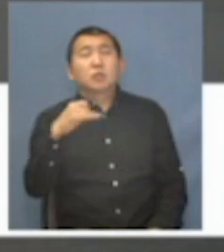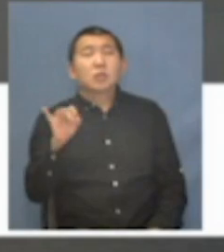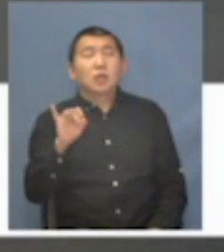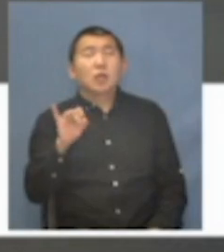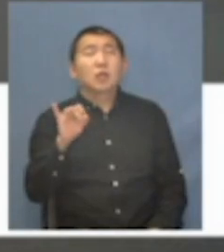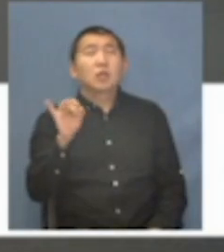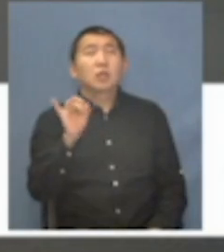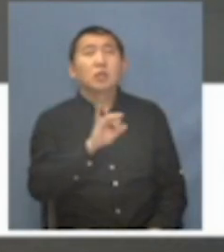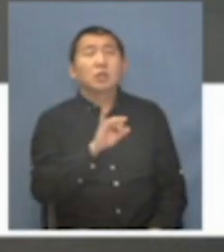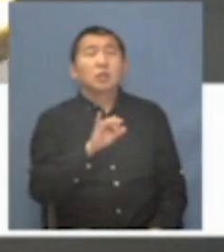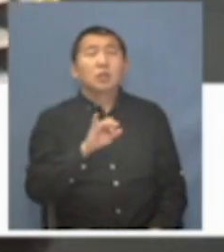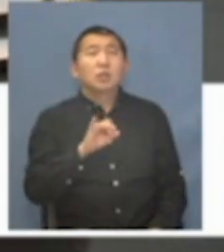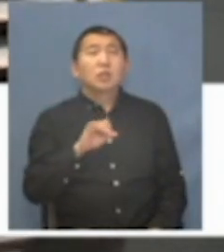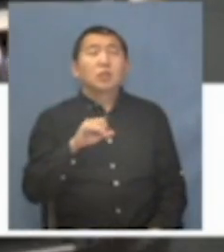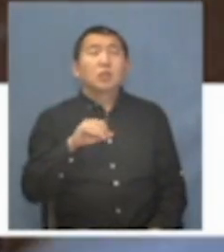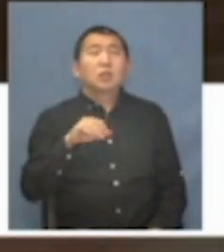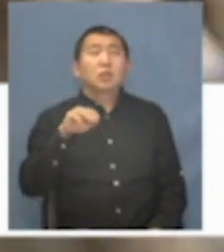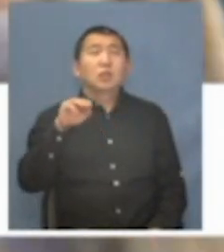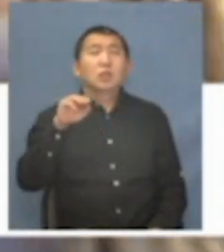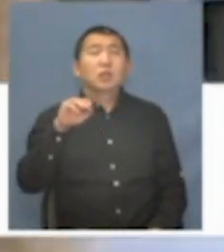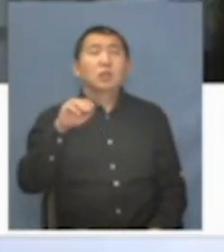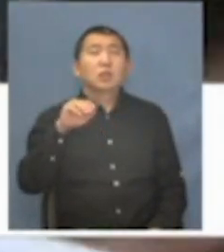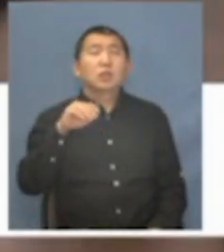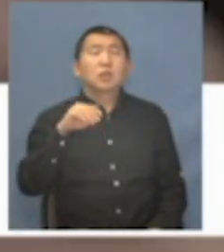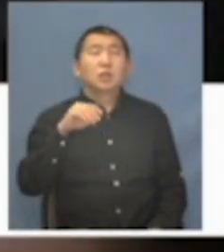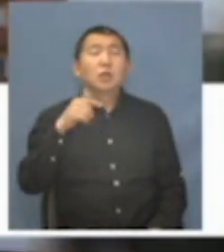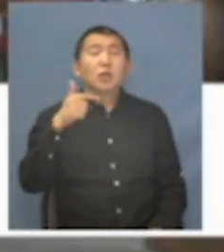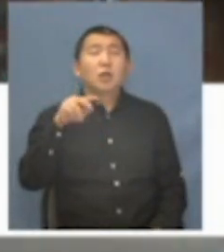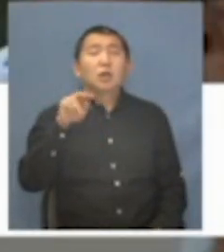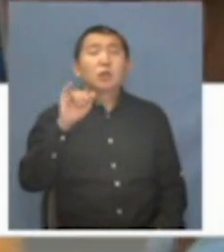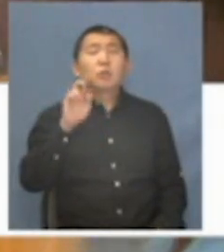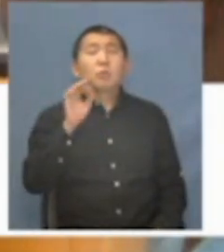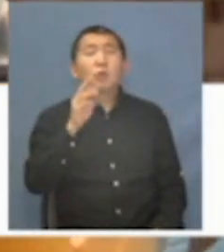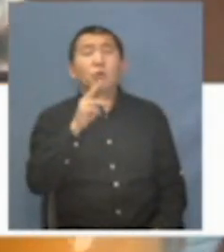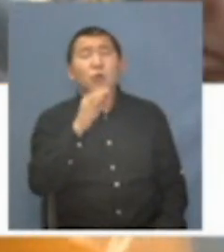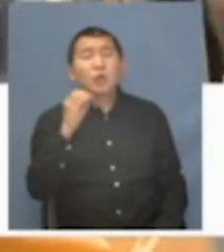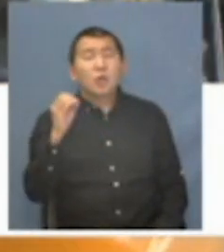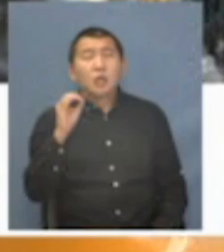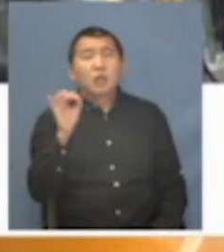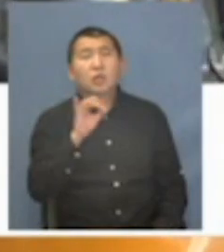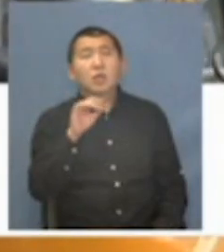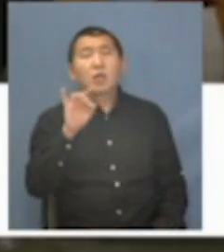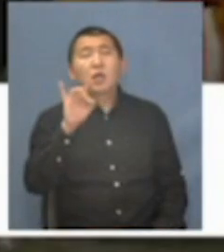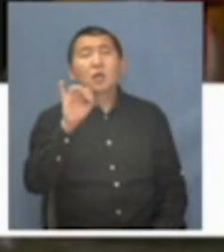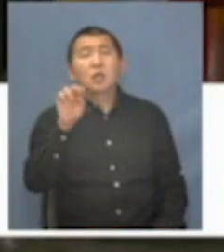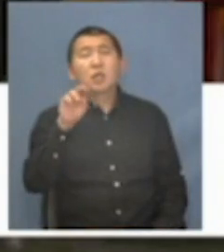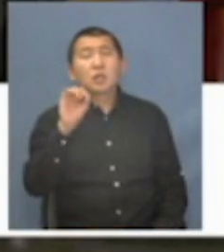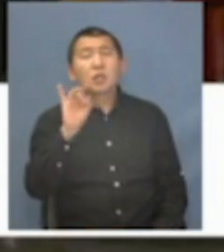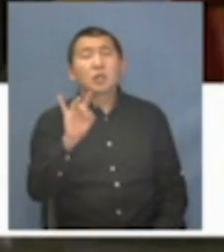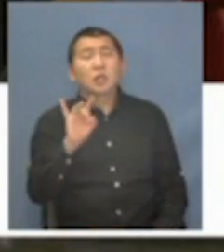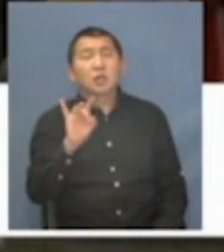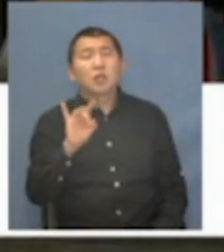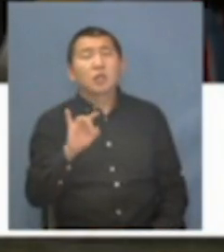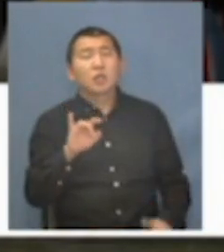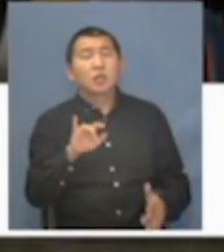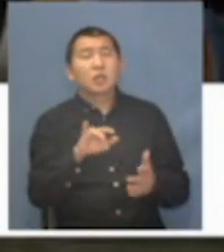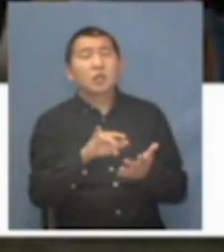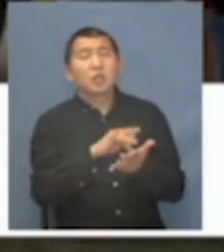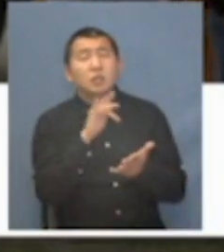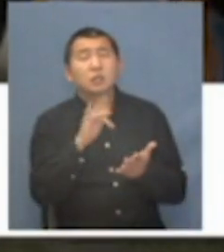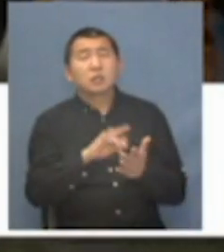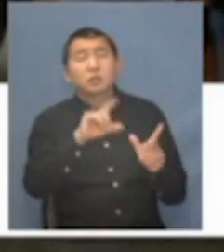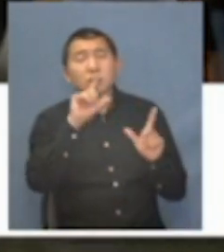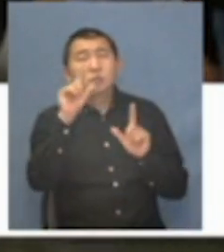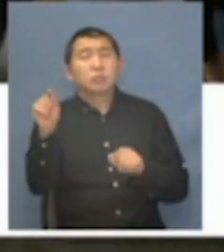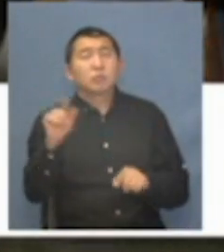20 қандас балалары орыс тілді ортада бейімделуге Глубокой ауданы мен Риддер қаласына барды. Бүгінгі күні бұл